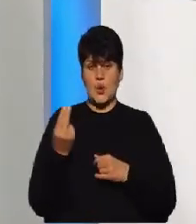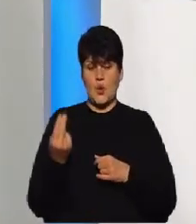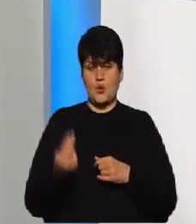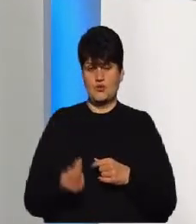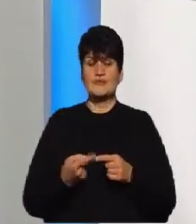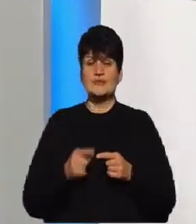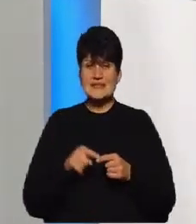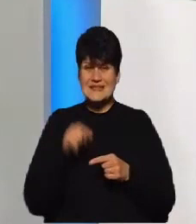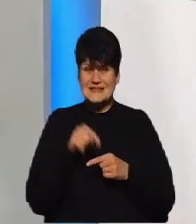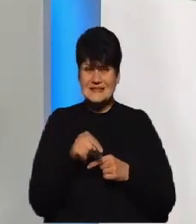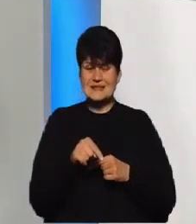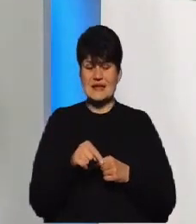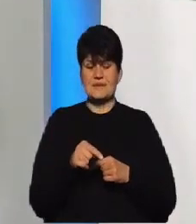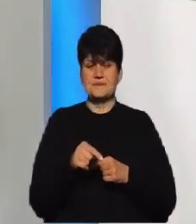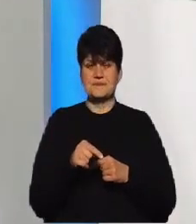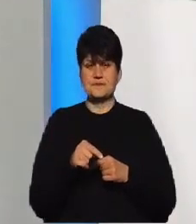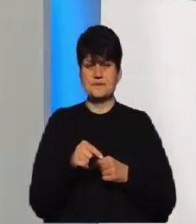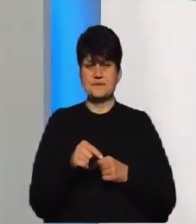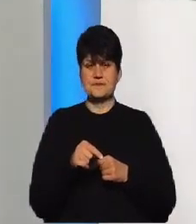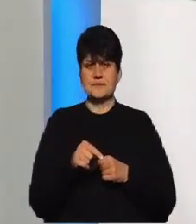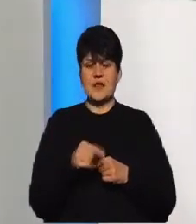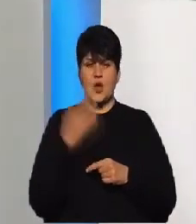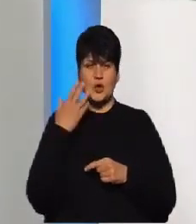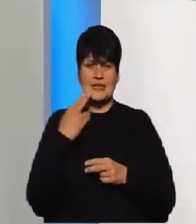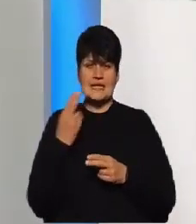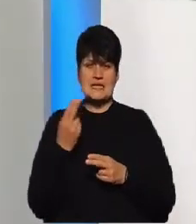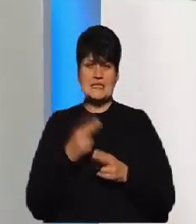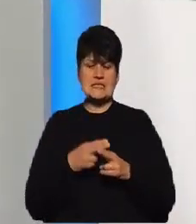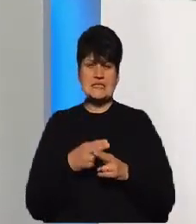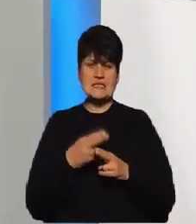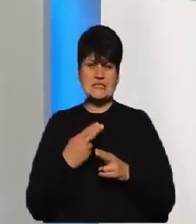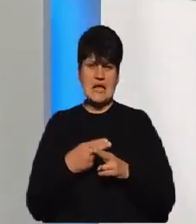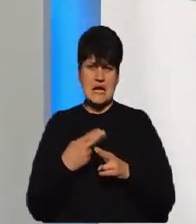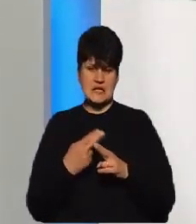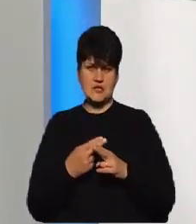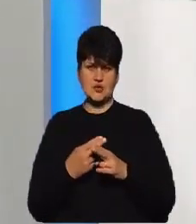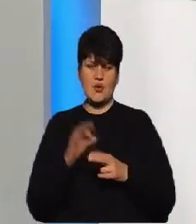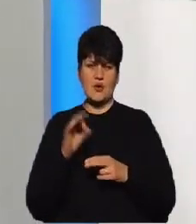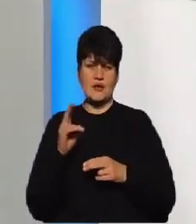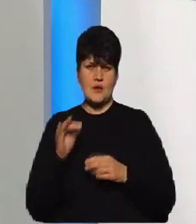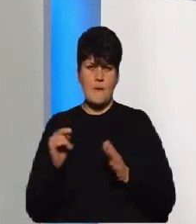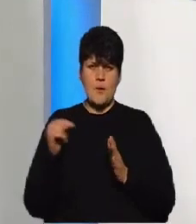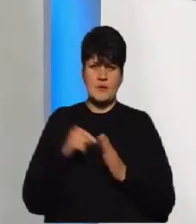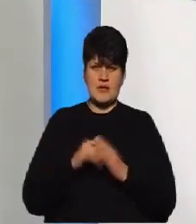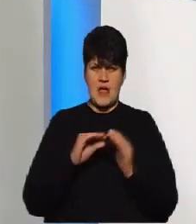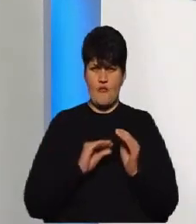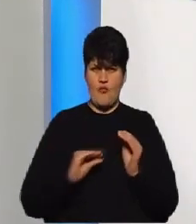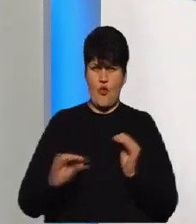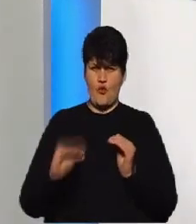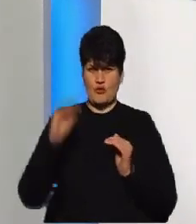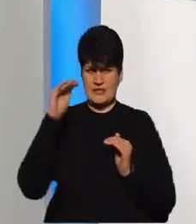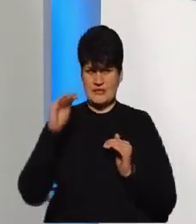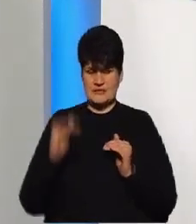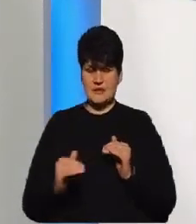через те, що коли залізо окислюється, воно впадає в осад. Якщо буваються якісь перепади тисків чи якісь